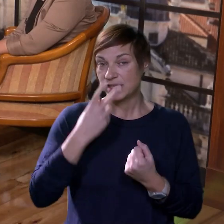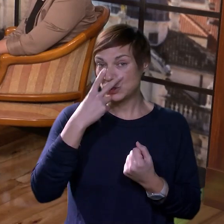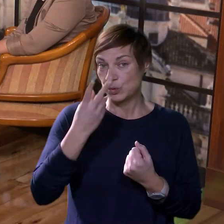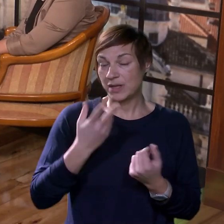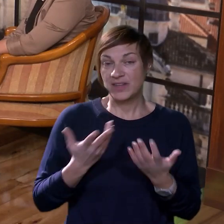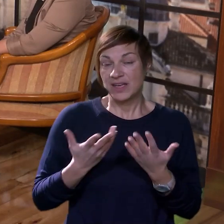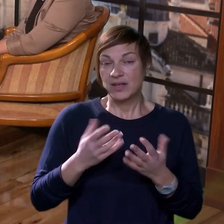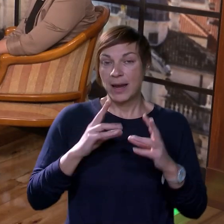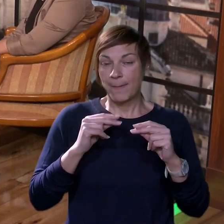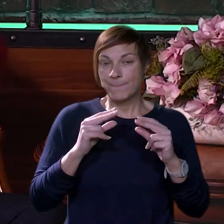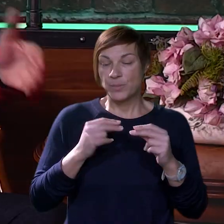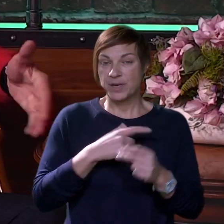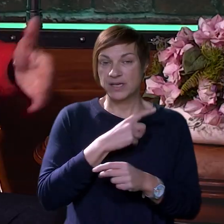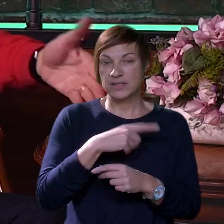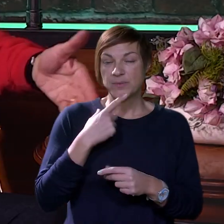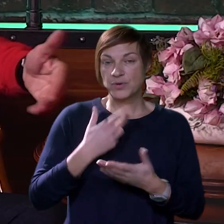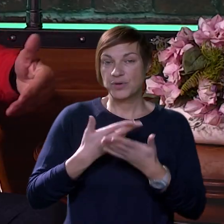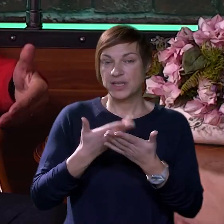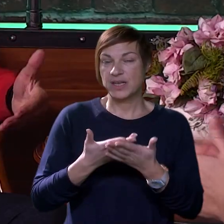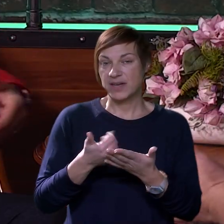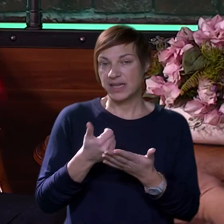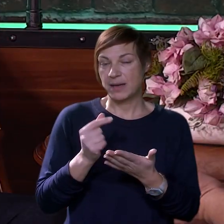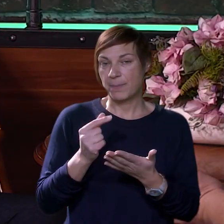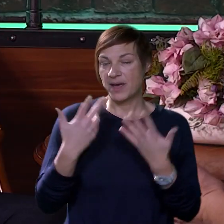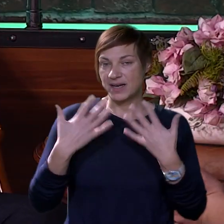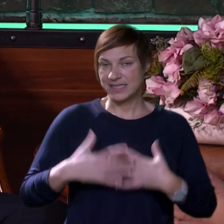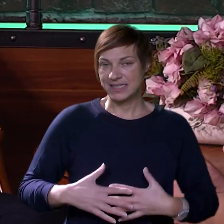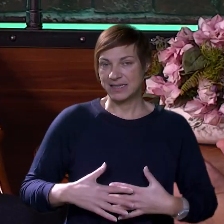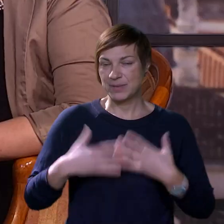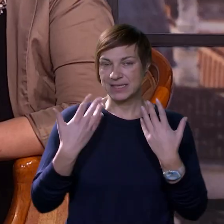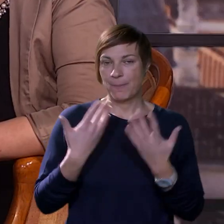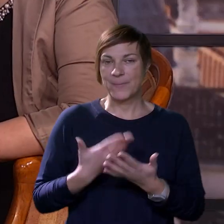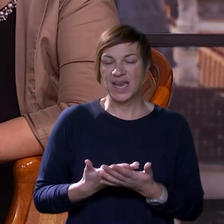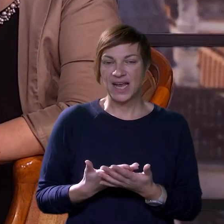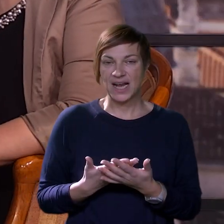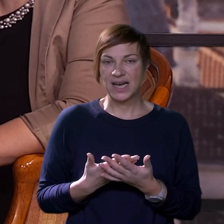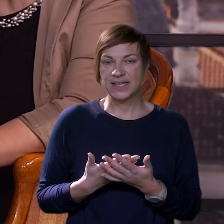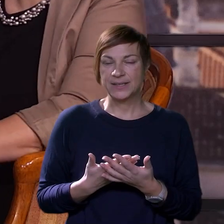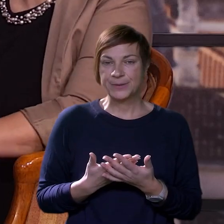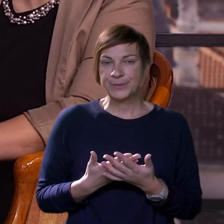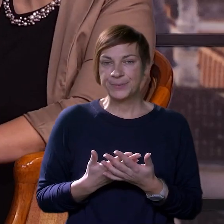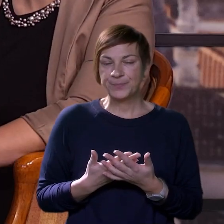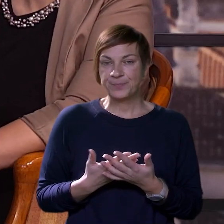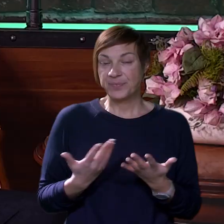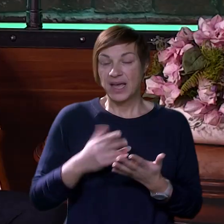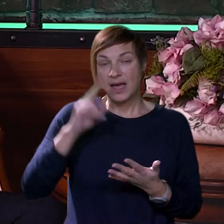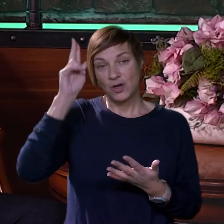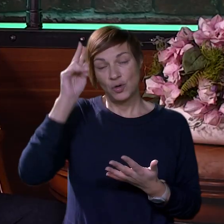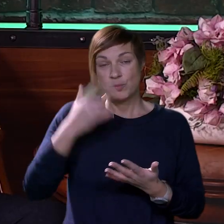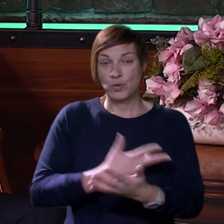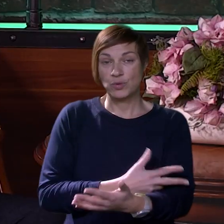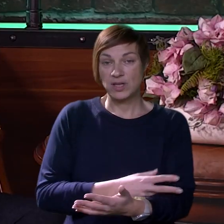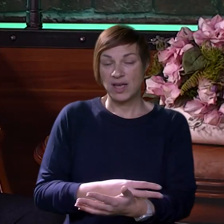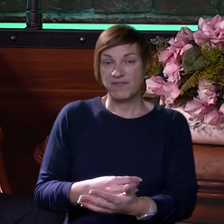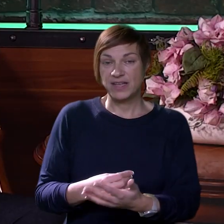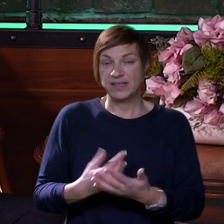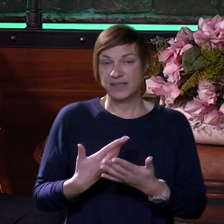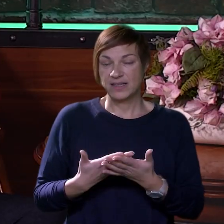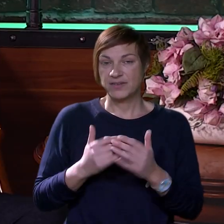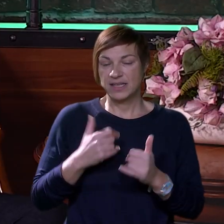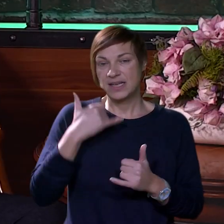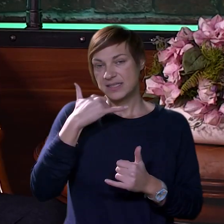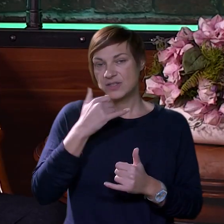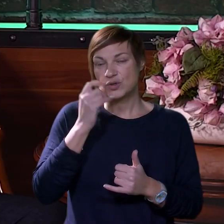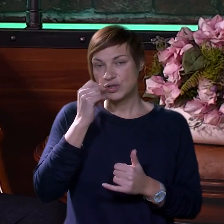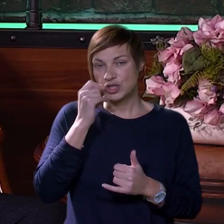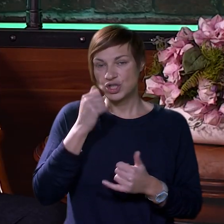akciju pa da vide kako to izgleda, da popričaju sa ljudima koji davaju krv. A na kraju jedan mali sistematski pregled. Pa jedan mali sistematski pregled da naprave, i ako mogu davati krv, evo,